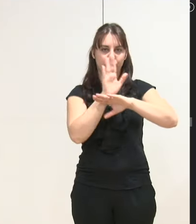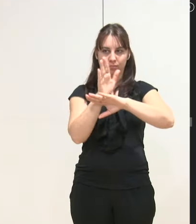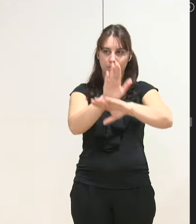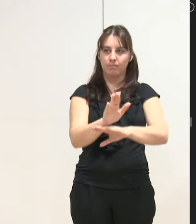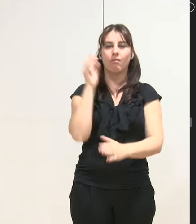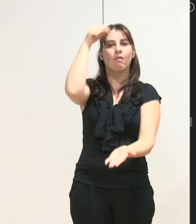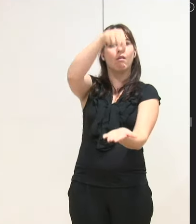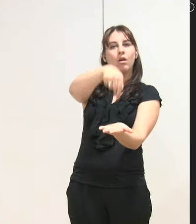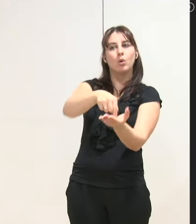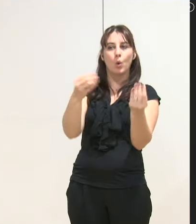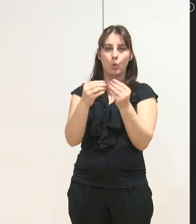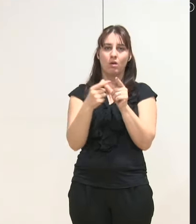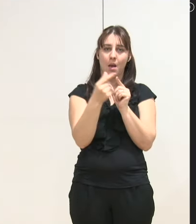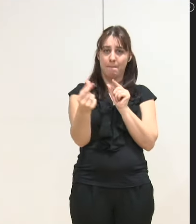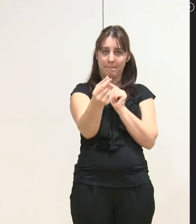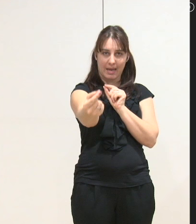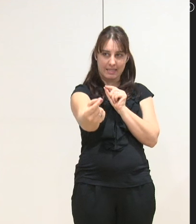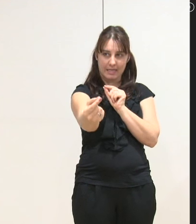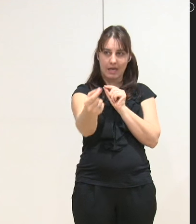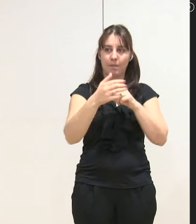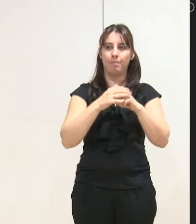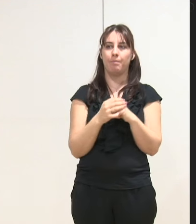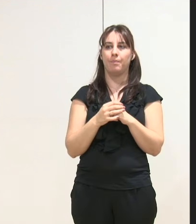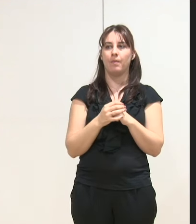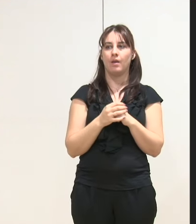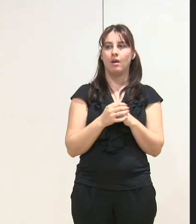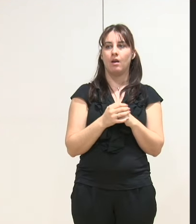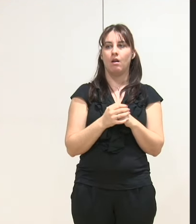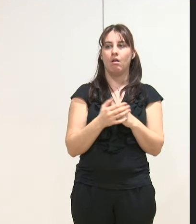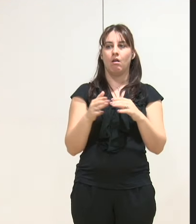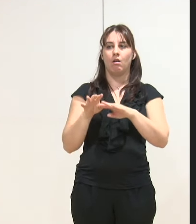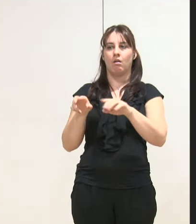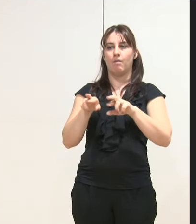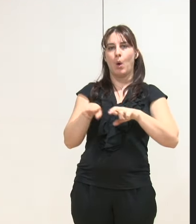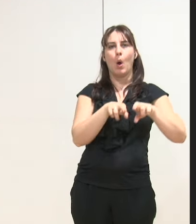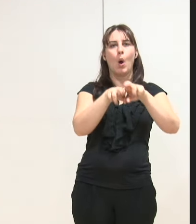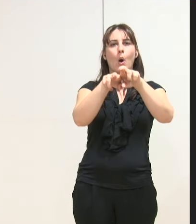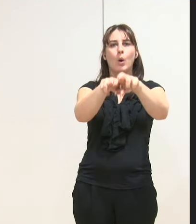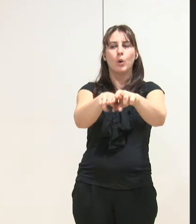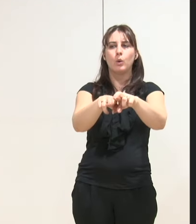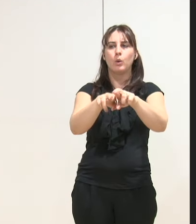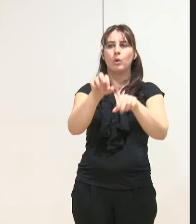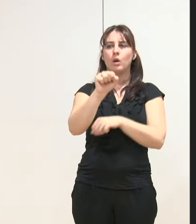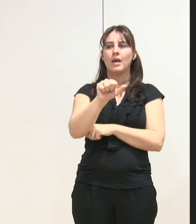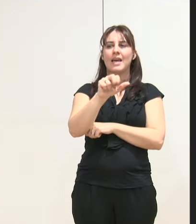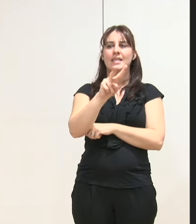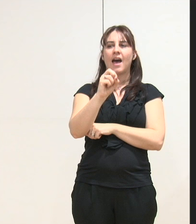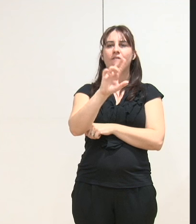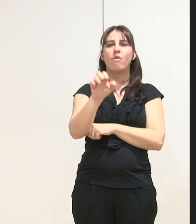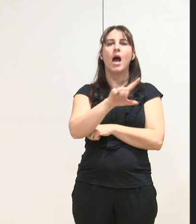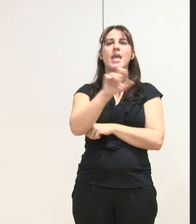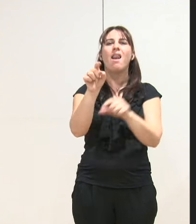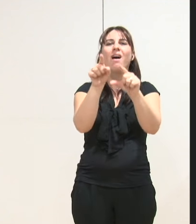situé sur la prquille sur la partie qu'on appelle le long de la rue durant Savoya le petit cercle